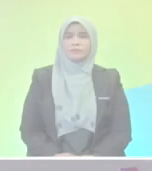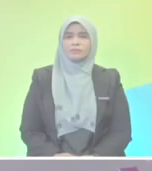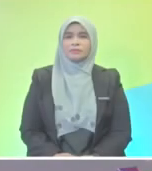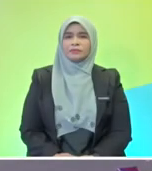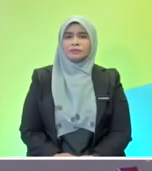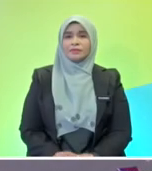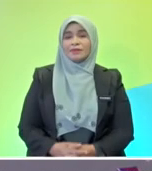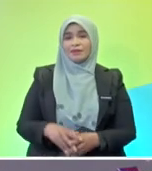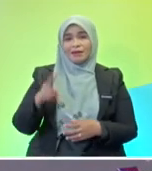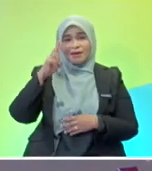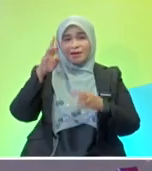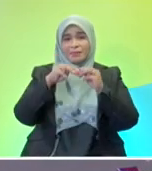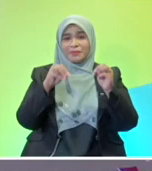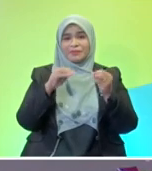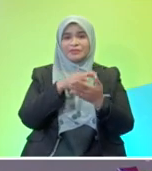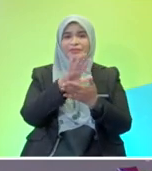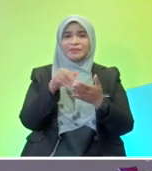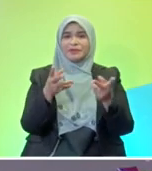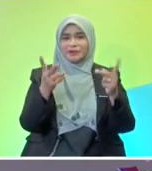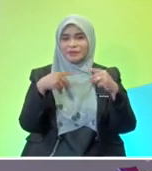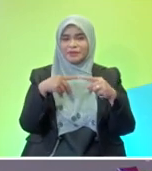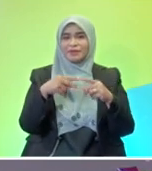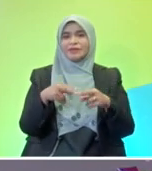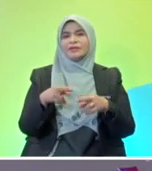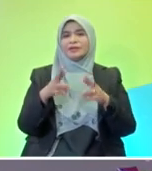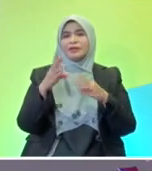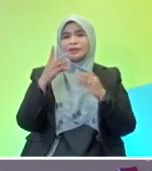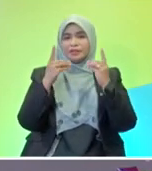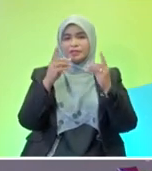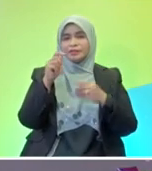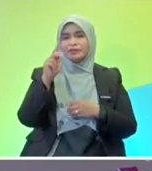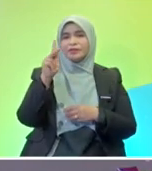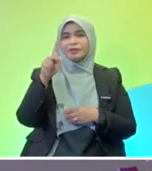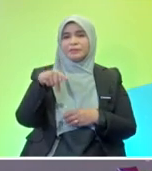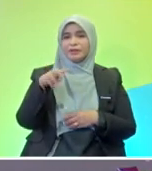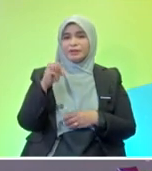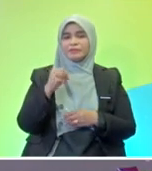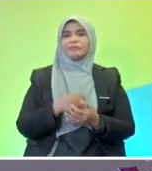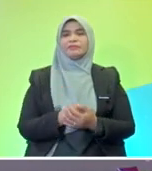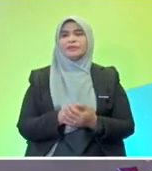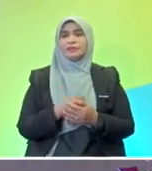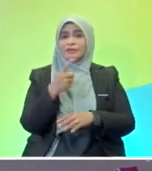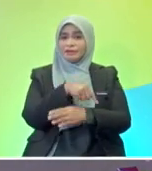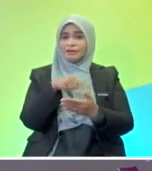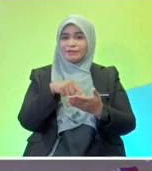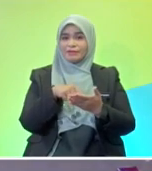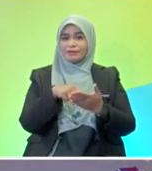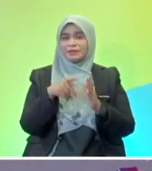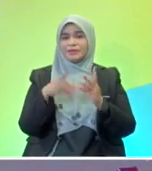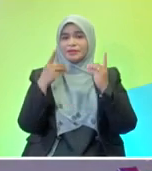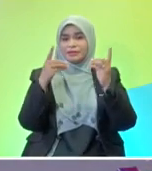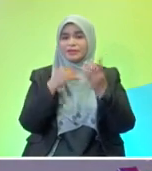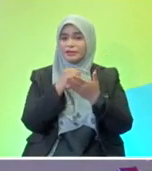KPM. Hai murid-murid semua, kembali ke rancangan Didik TV KPM bagi slot tahap 1 dan hari ini mata pelajaran kita pendidikan